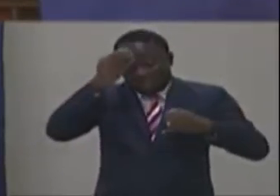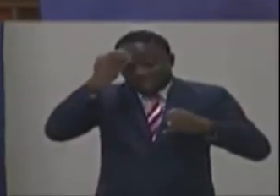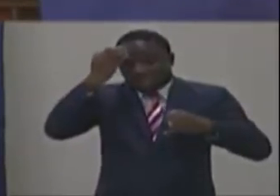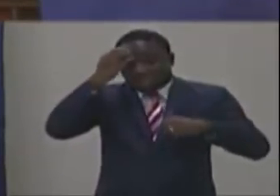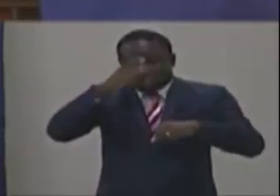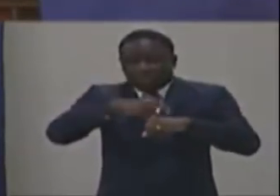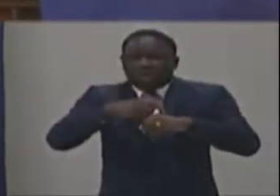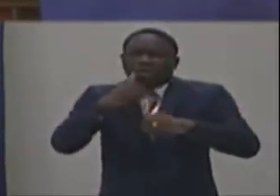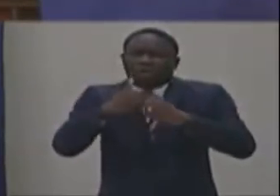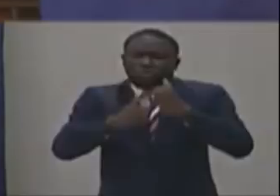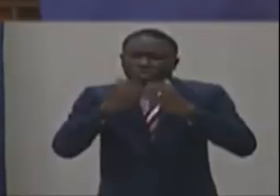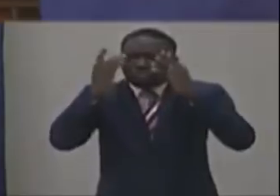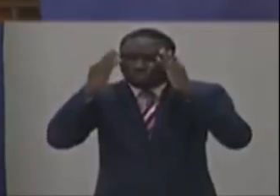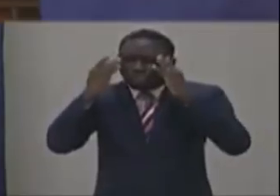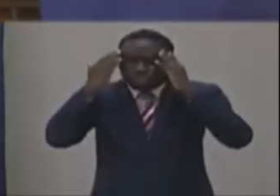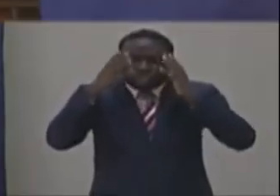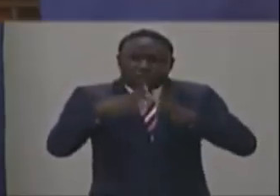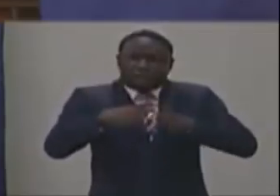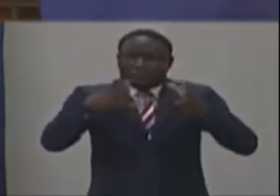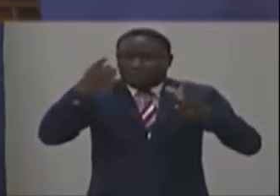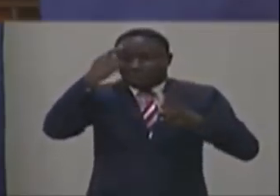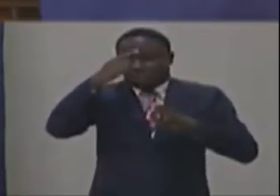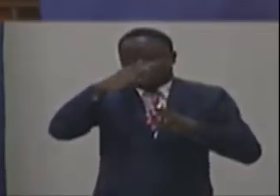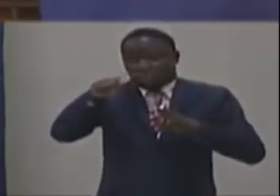moment difficile pour nous en pile.